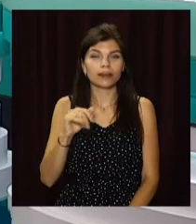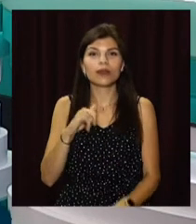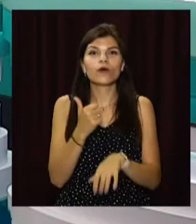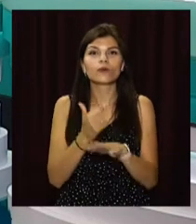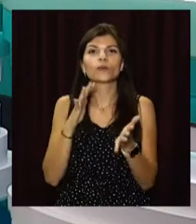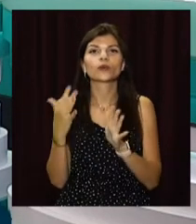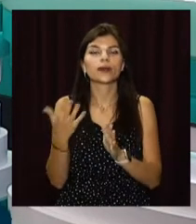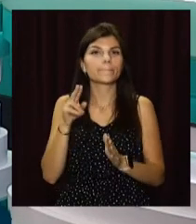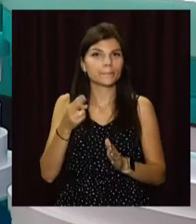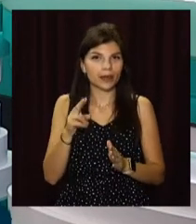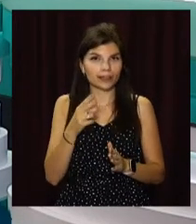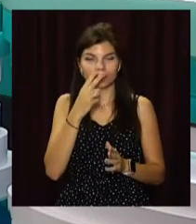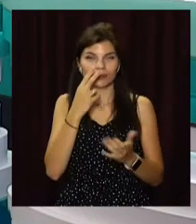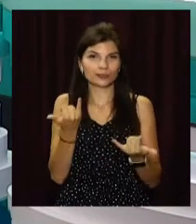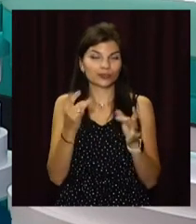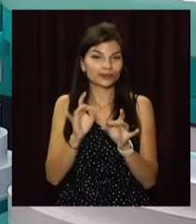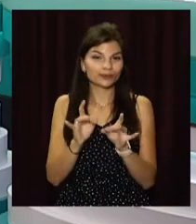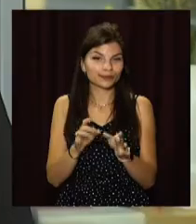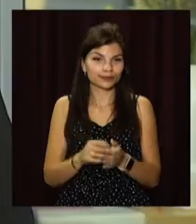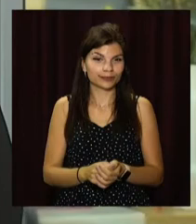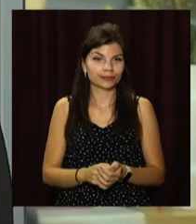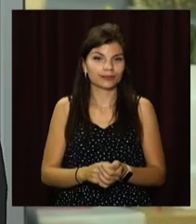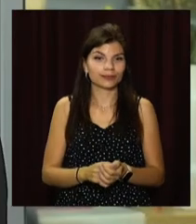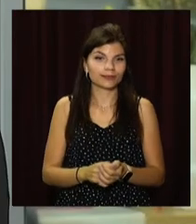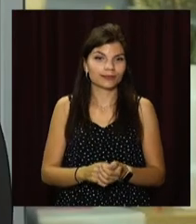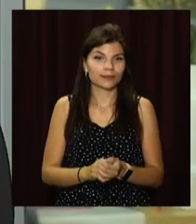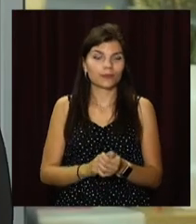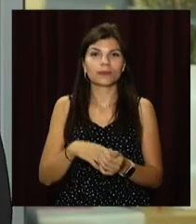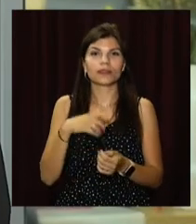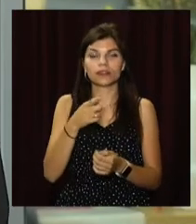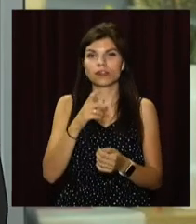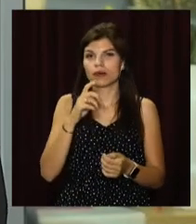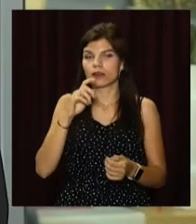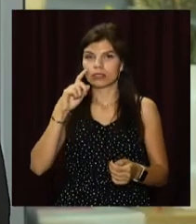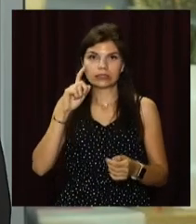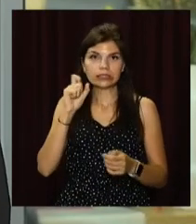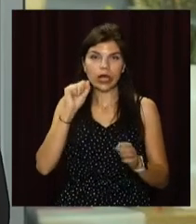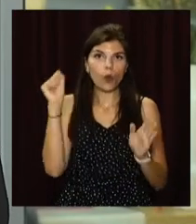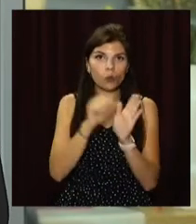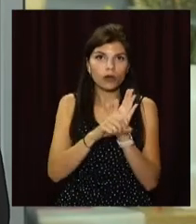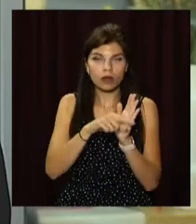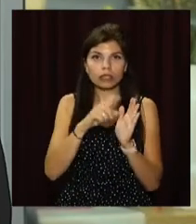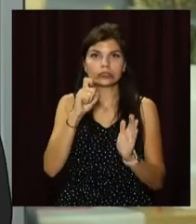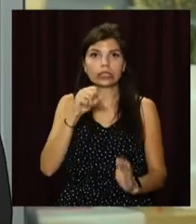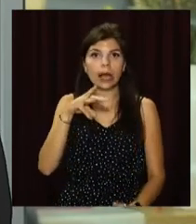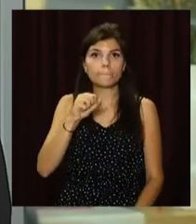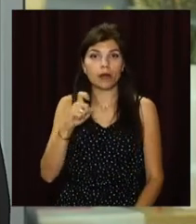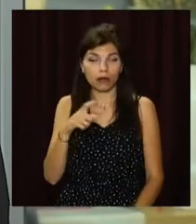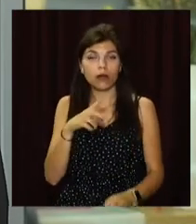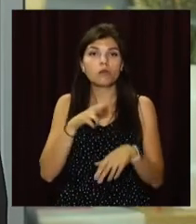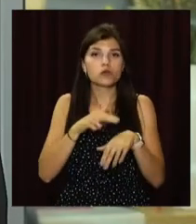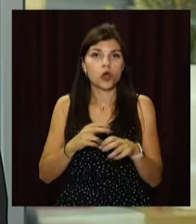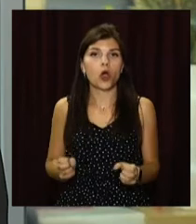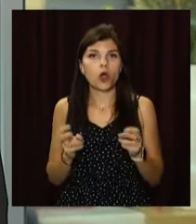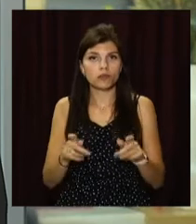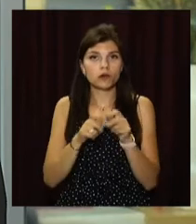І про головні події п'ятниці дивіться просто зараз. Замах на вбивство. За такою статтею поліція відкрила кримінальне провадження